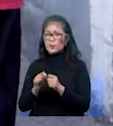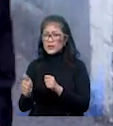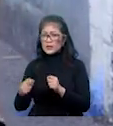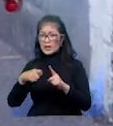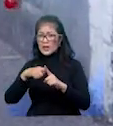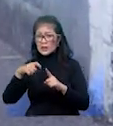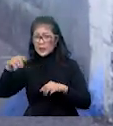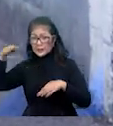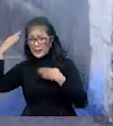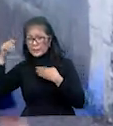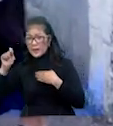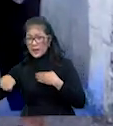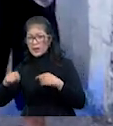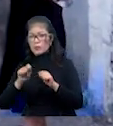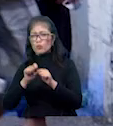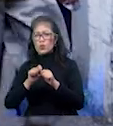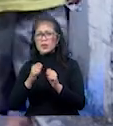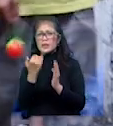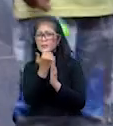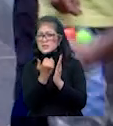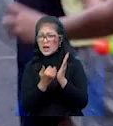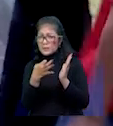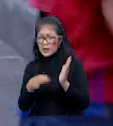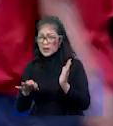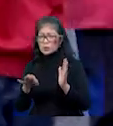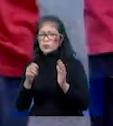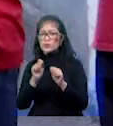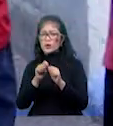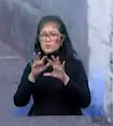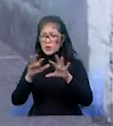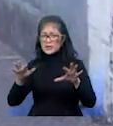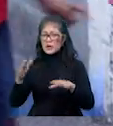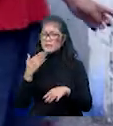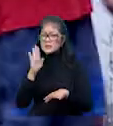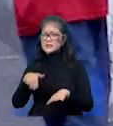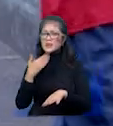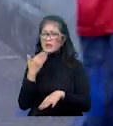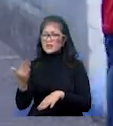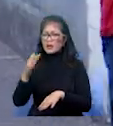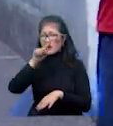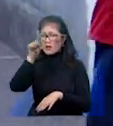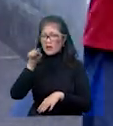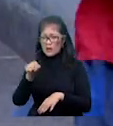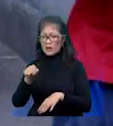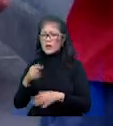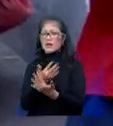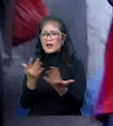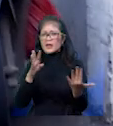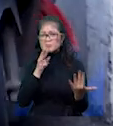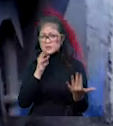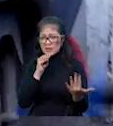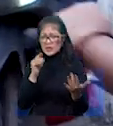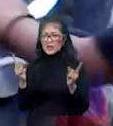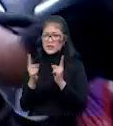menjadikan kebijakan yang baru ini justru menimbulkan tanda tanya demikian rakyat bicara perkar ini saya Yasmin athania